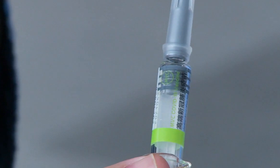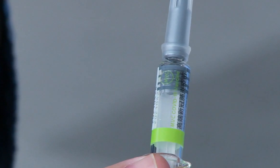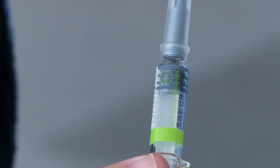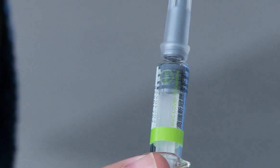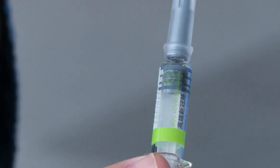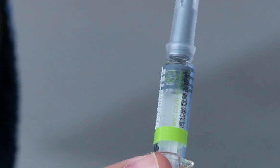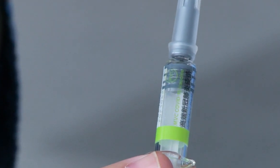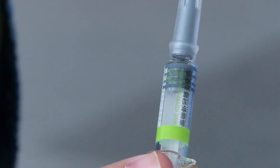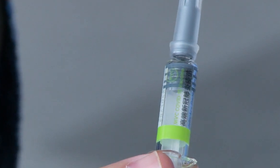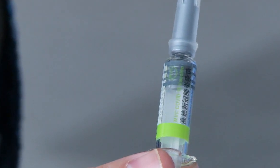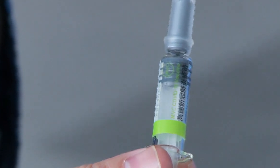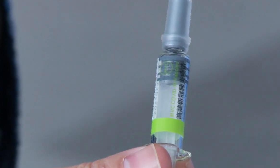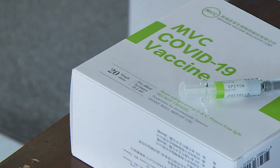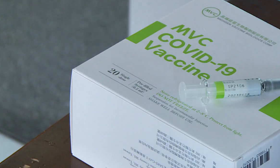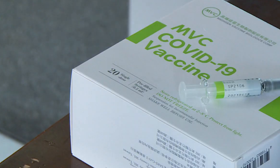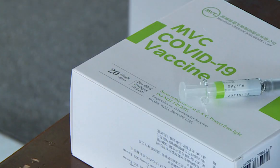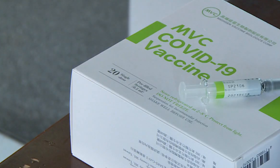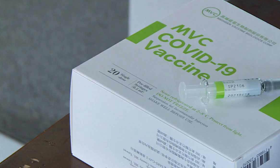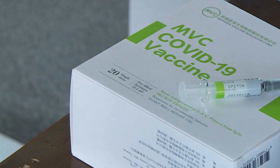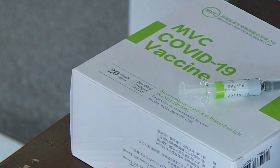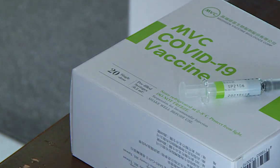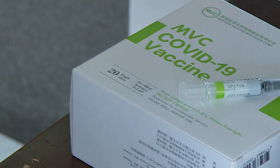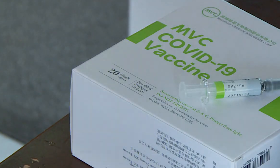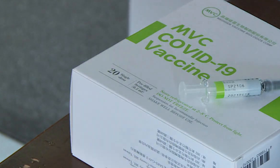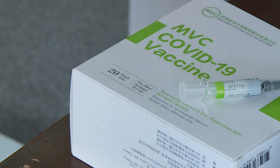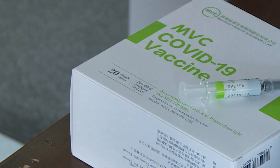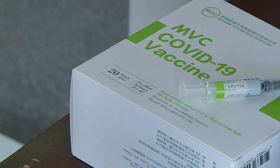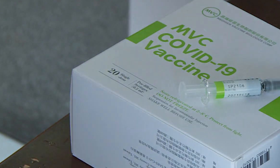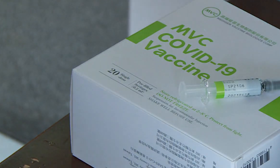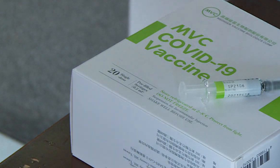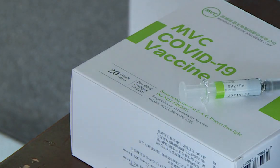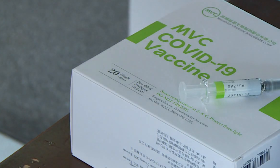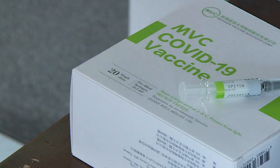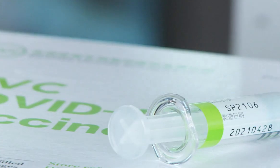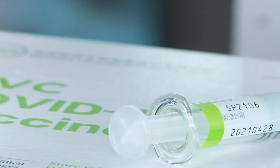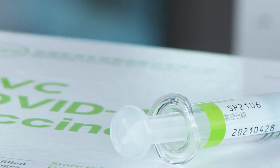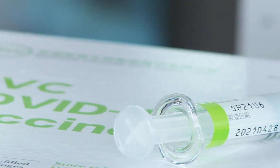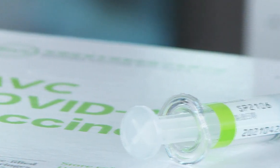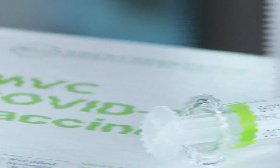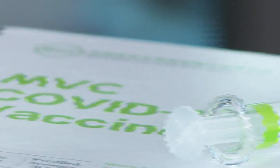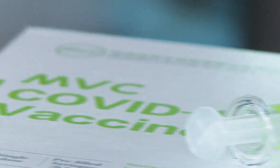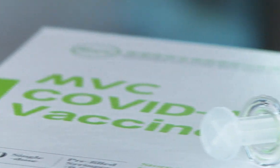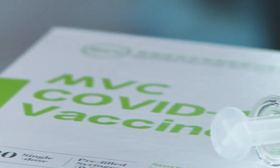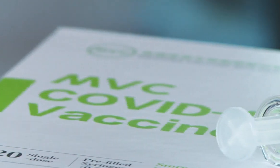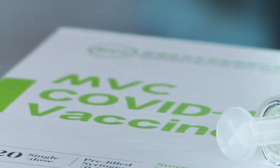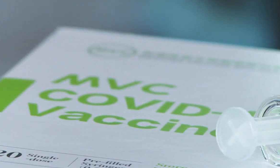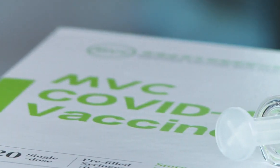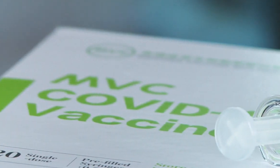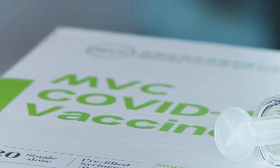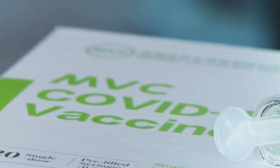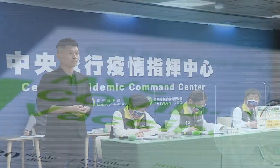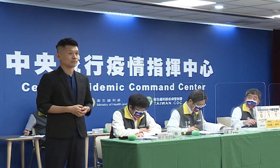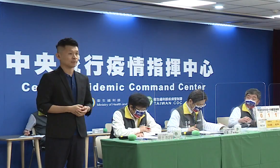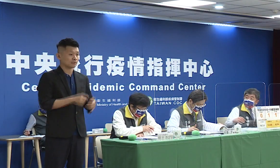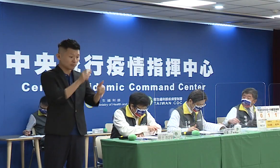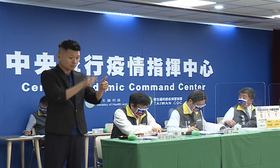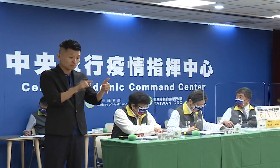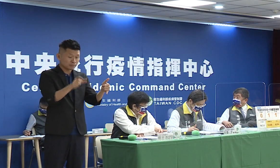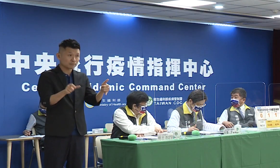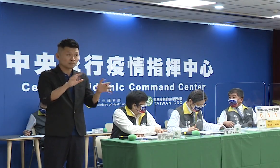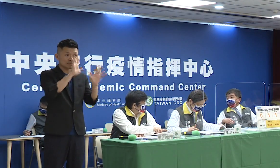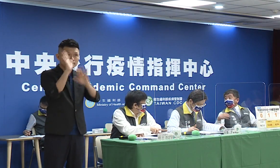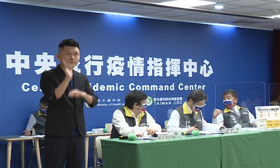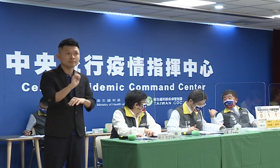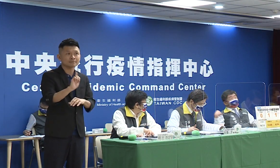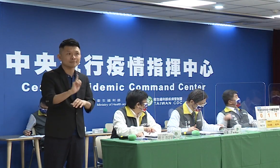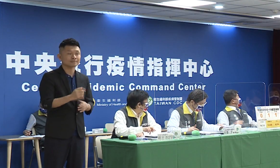射部位肿胀、发烧等等，大约在7天后症状就会缓解。强调疫苗安全没有问题，民众不需